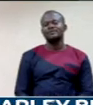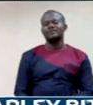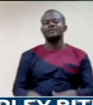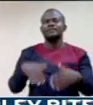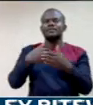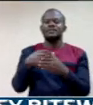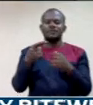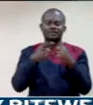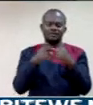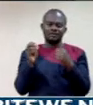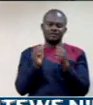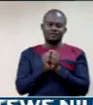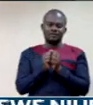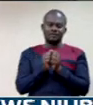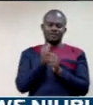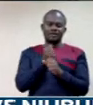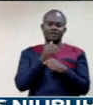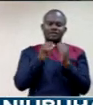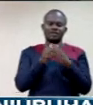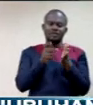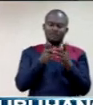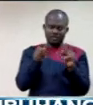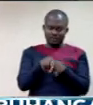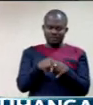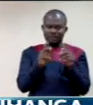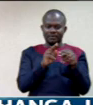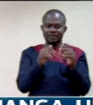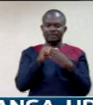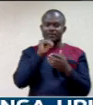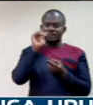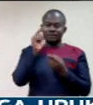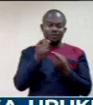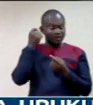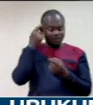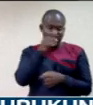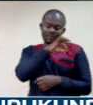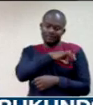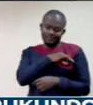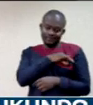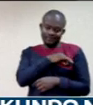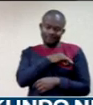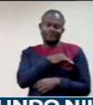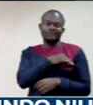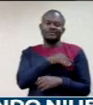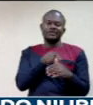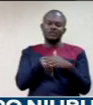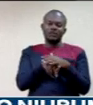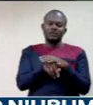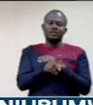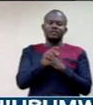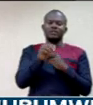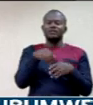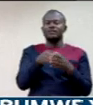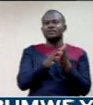n'icyatandatu. Abakozi baracyahembwa kwa kundi ntibyagabanutse. Numva income kwinjiza n'ibyo usohora